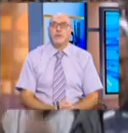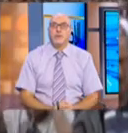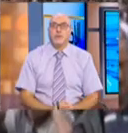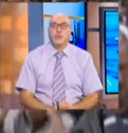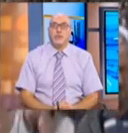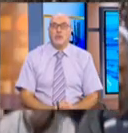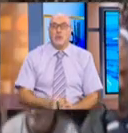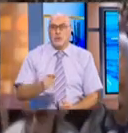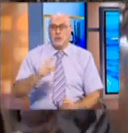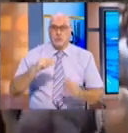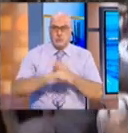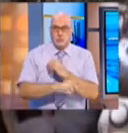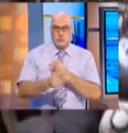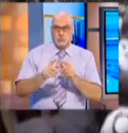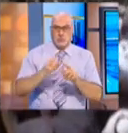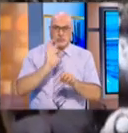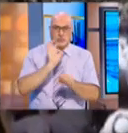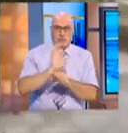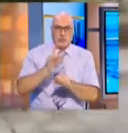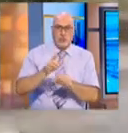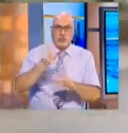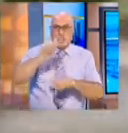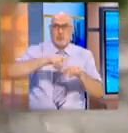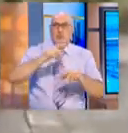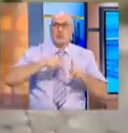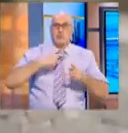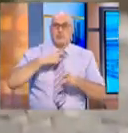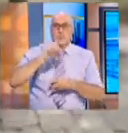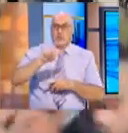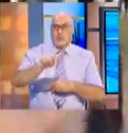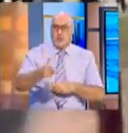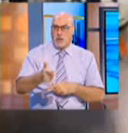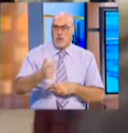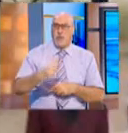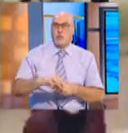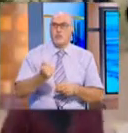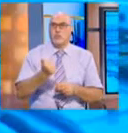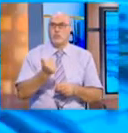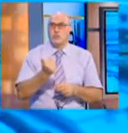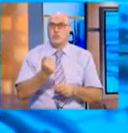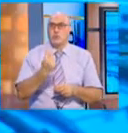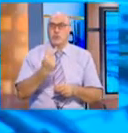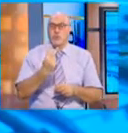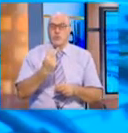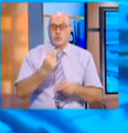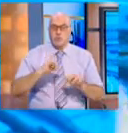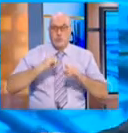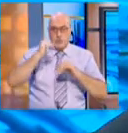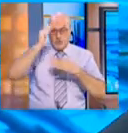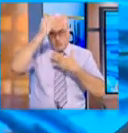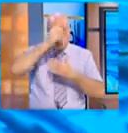الجهة الجنوبية، وقاموا بالاعتداء على القاطنين به، مما أسفر عن إصابة فلسطينيين اثنين.